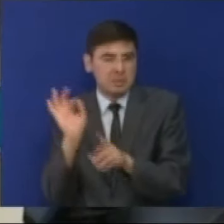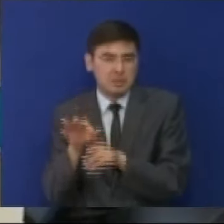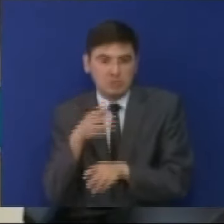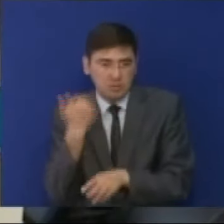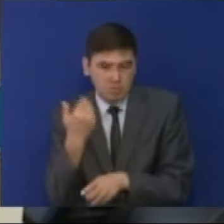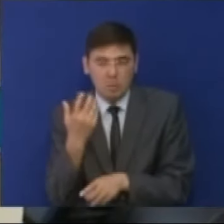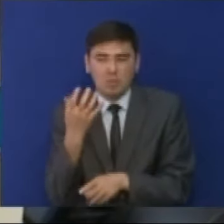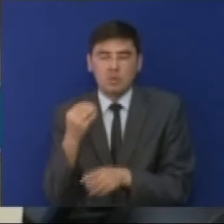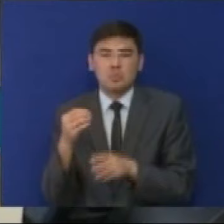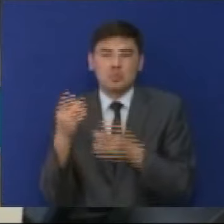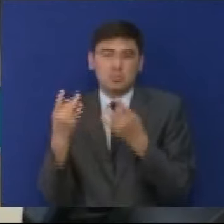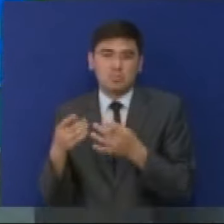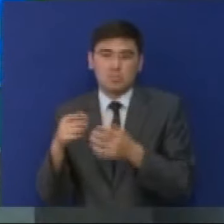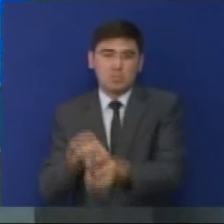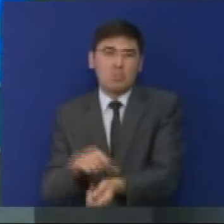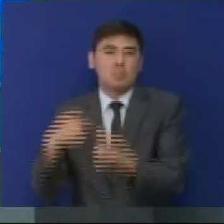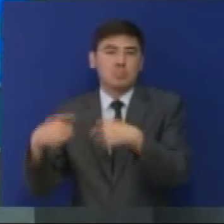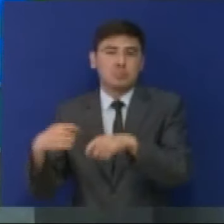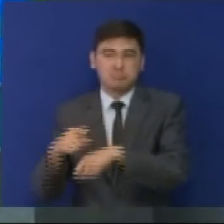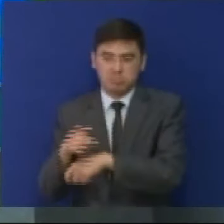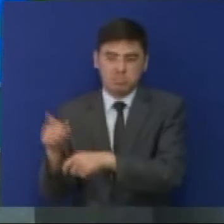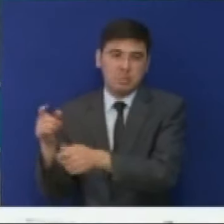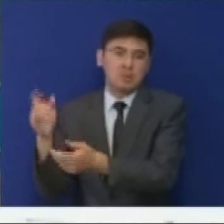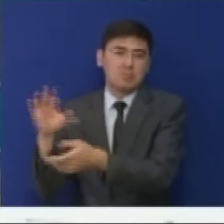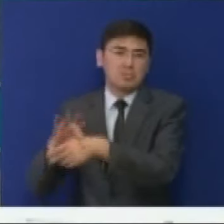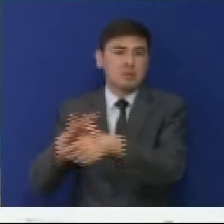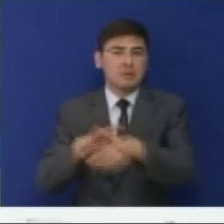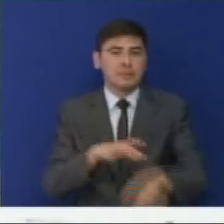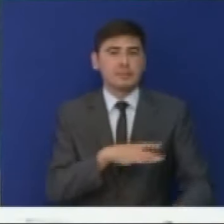уголовных наркопроступка. Бахытгуль Кадес, Ильмира Жерсенбек, Казаилия Сабит, телеканал «Семей».